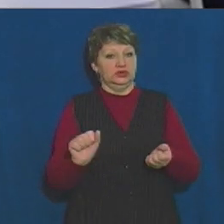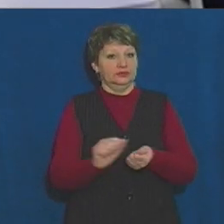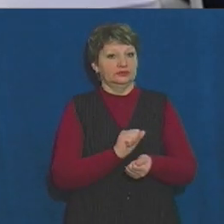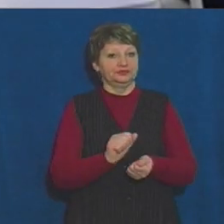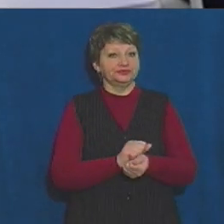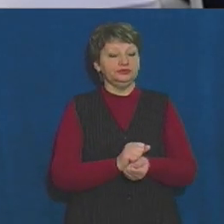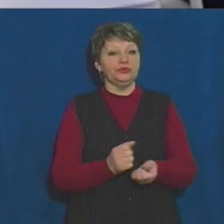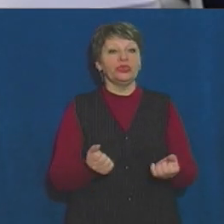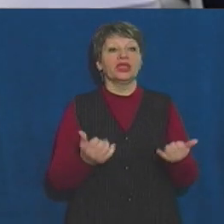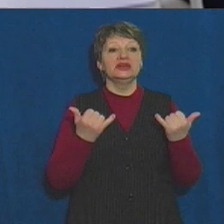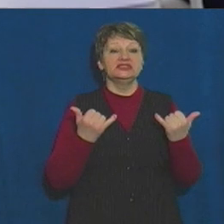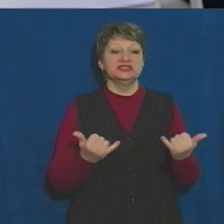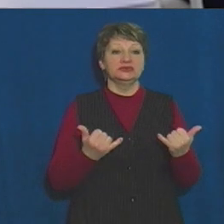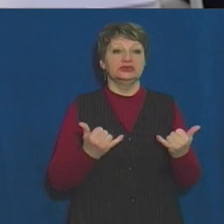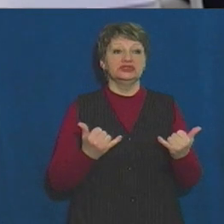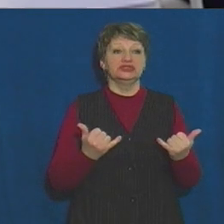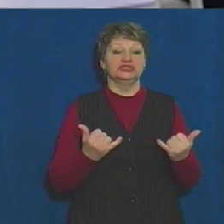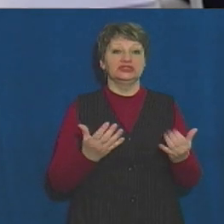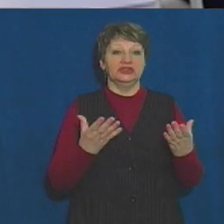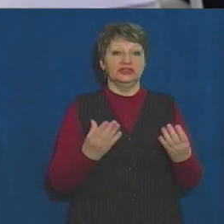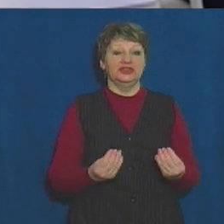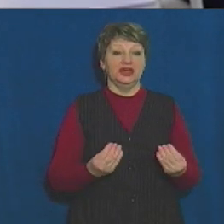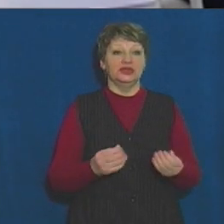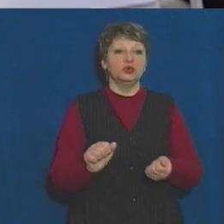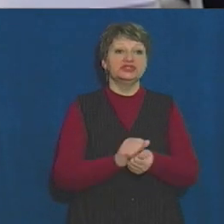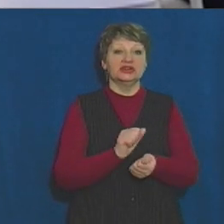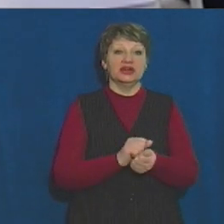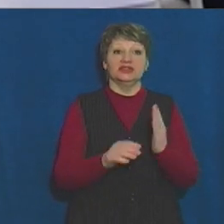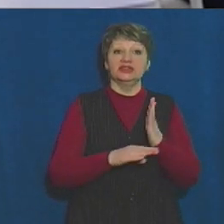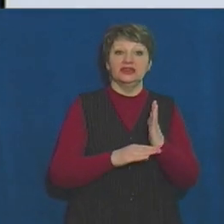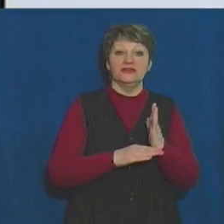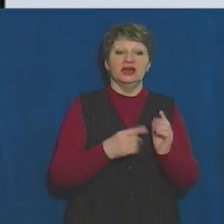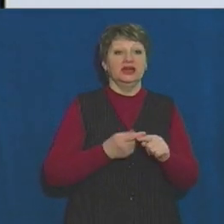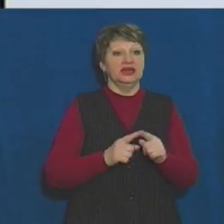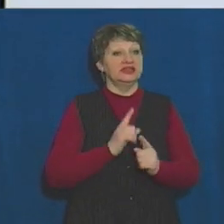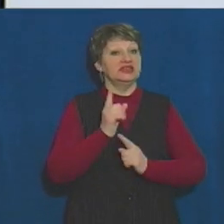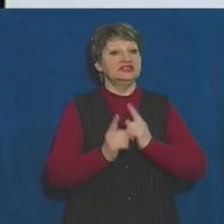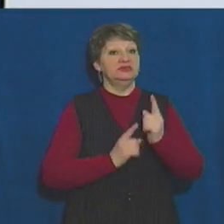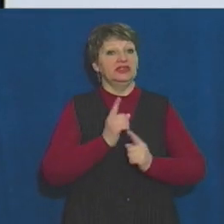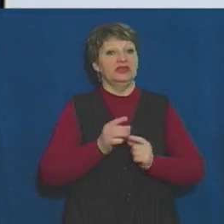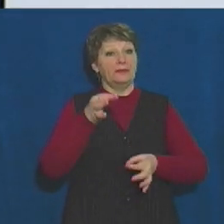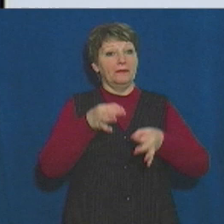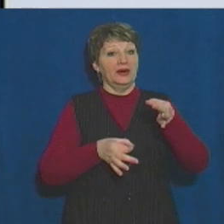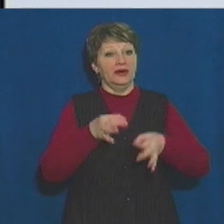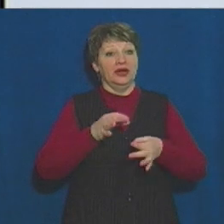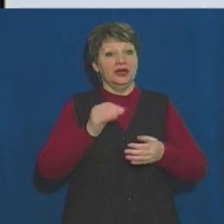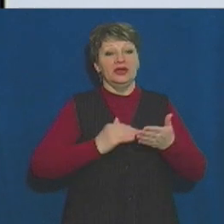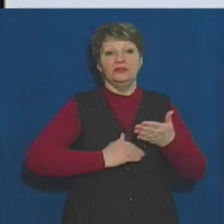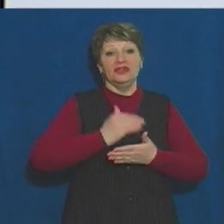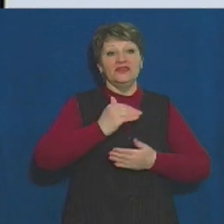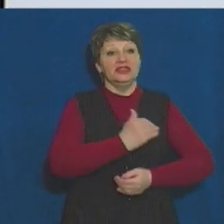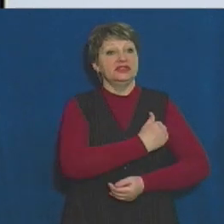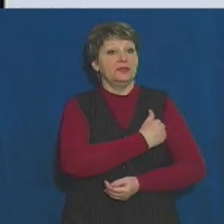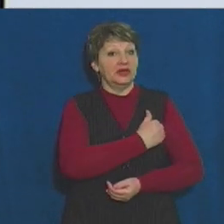основною причиною всихання хвойних насаджень в Україні є зміна клімату і підвищення температури. Відповідно з